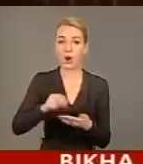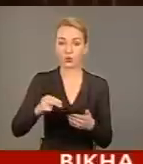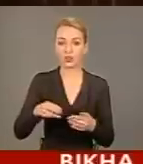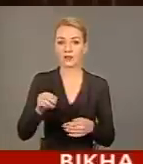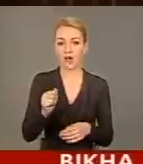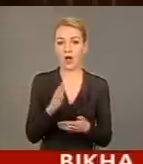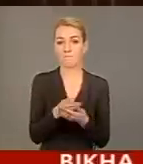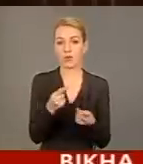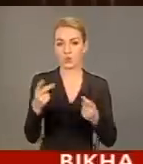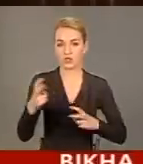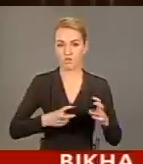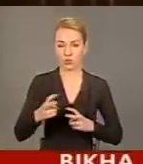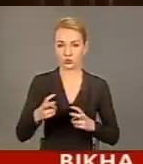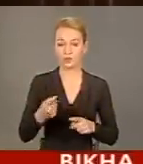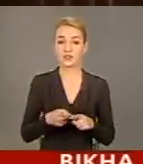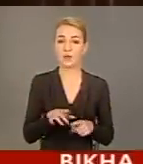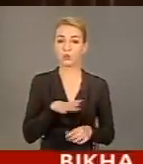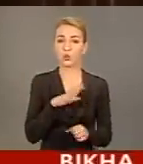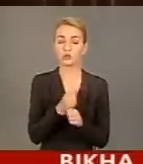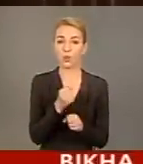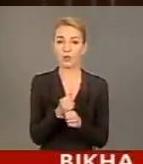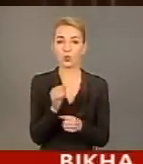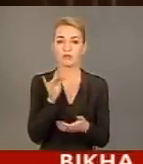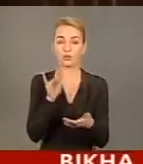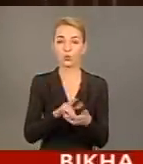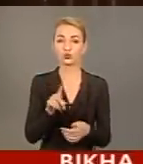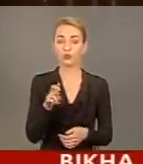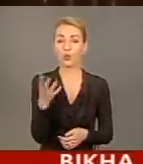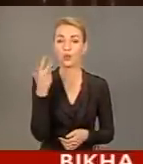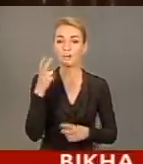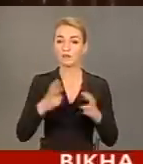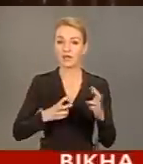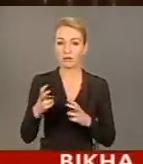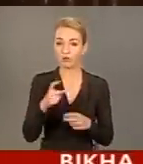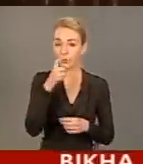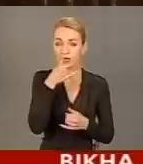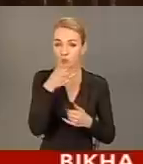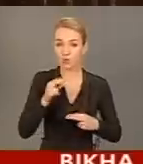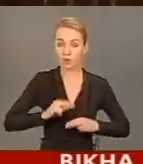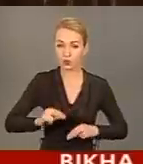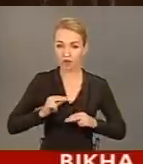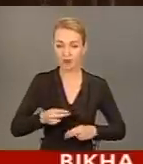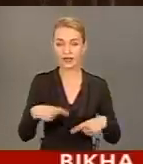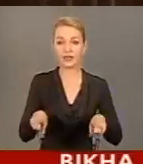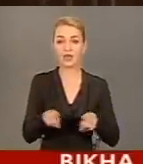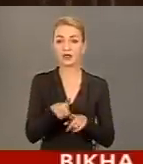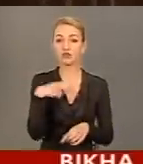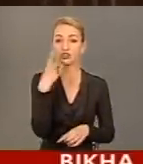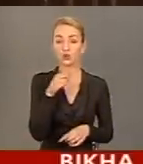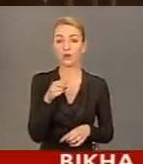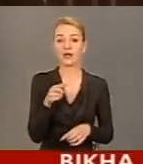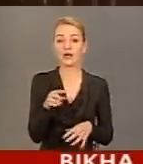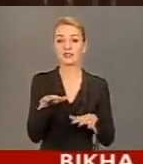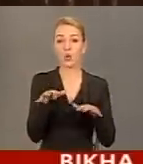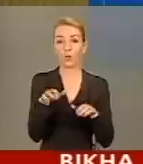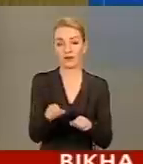заводу. Це було зроблено саме з метою, щоб коли підприємство не зможе працювати, таким чином